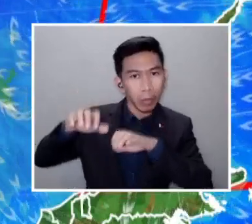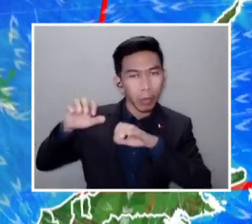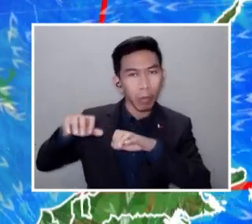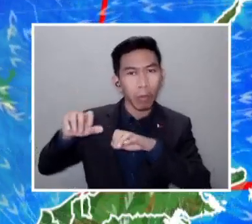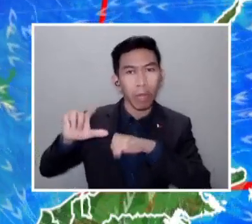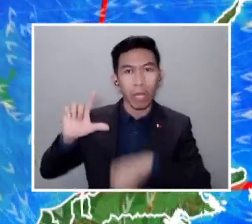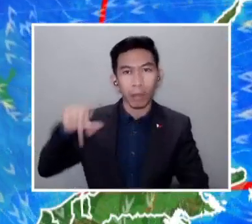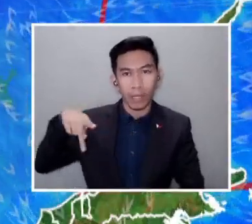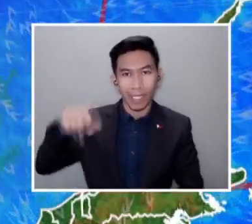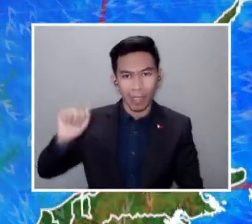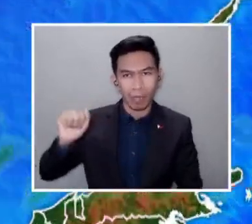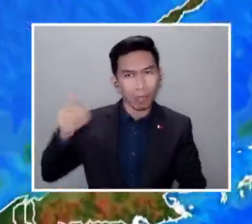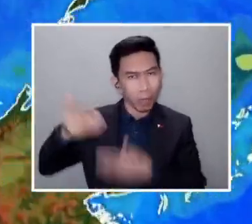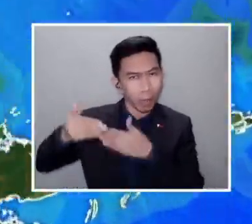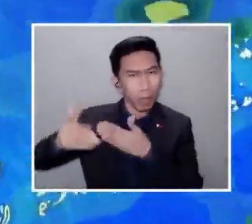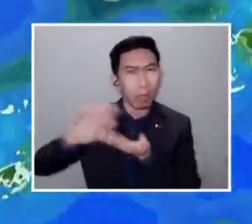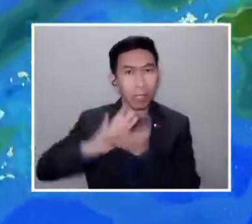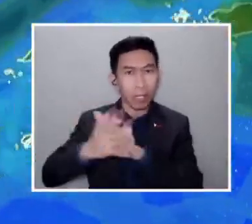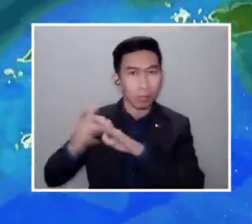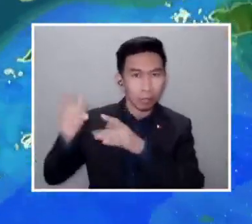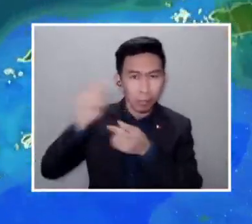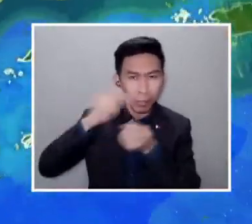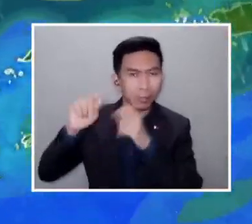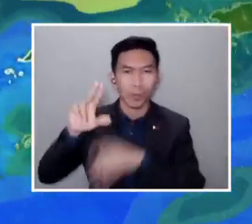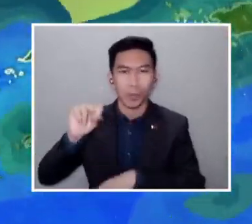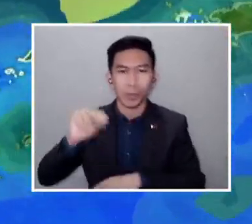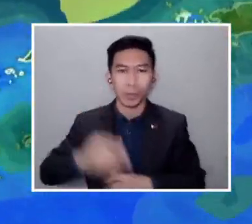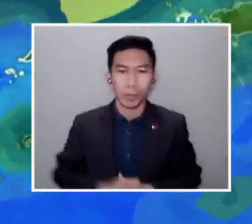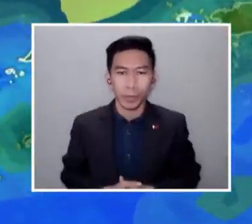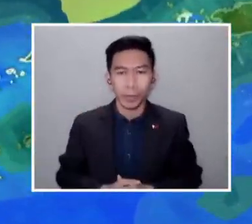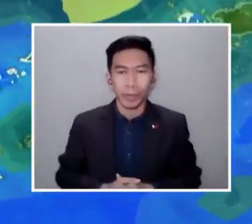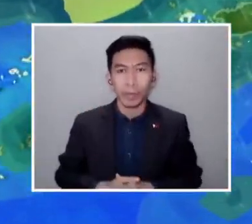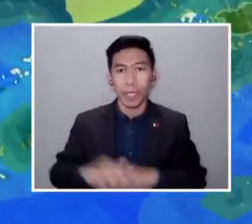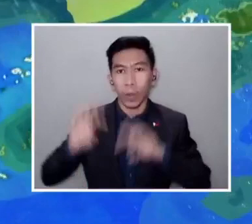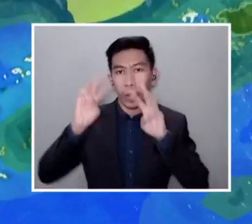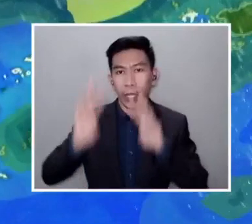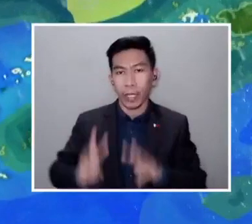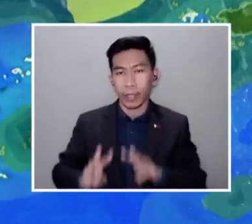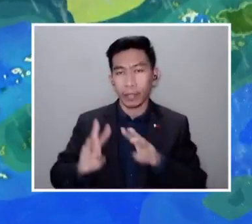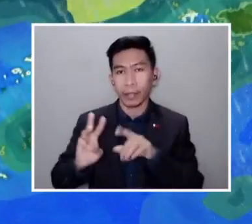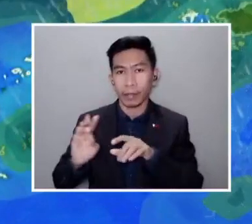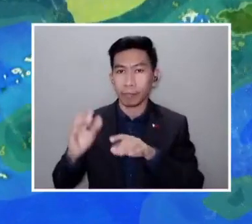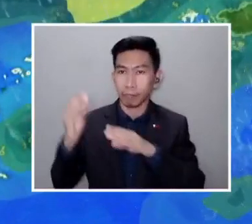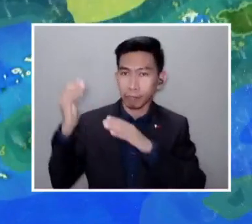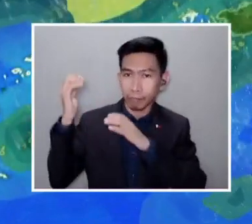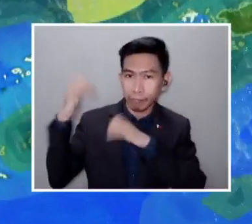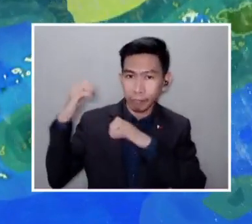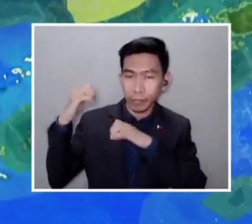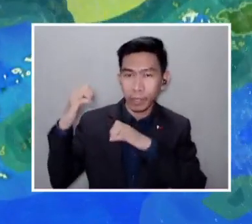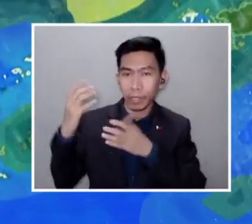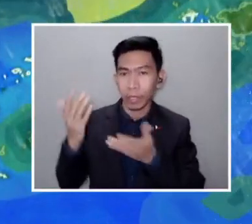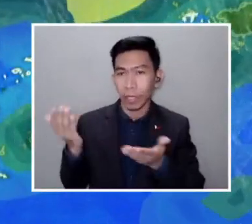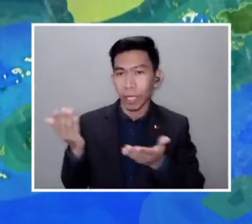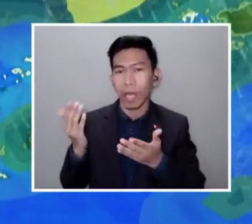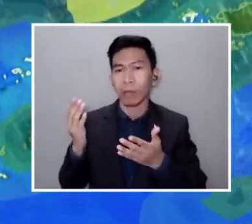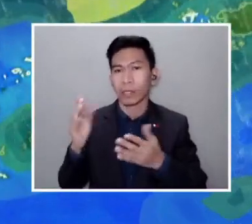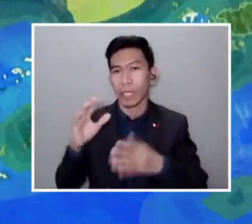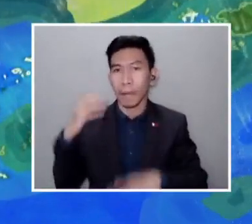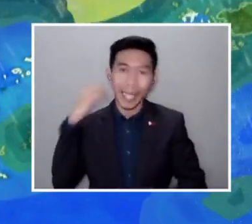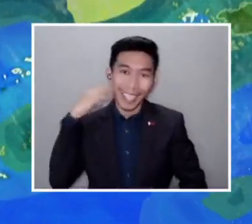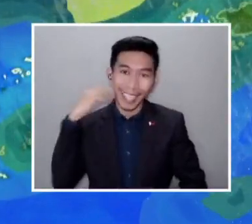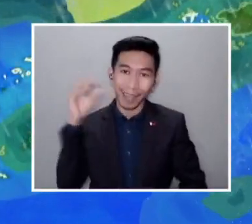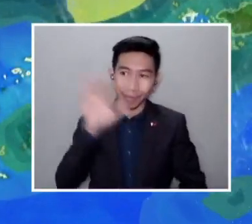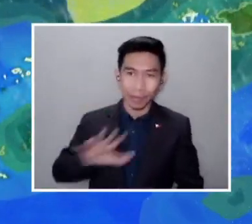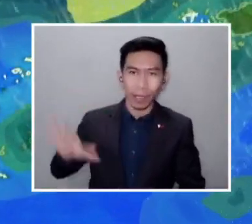magiging bagyo. Sa rainfall forecast ng The Weather Company para bukas May 11, magiging maulan po sa halos buong Mindanao buong